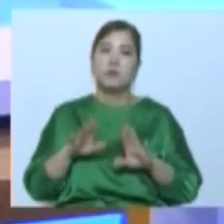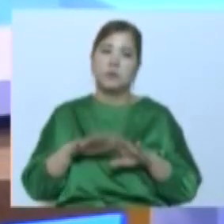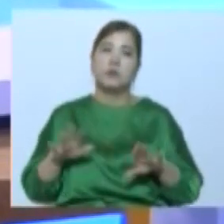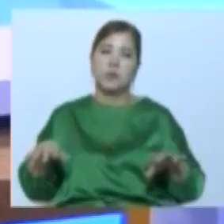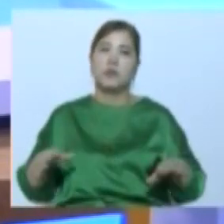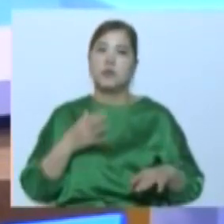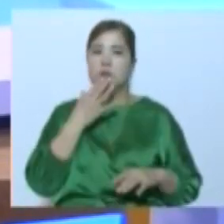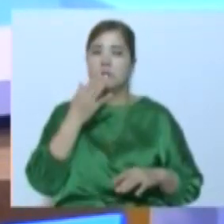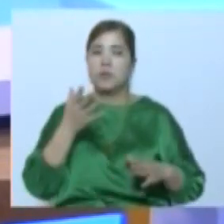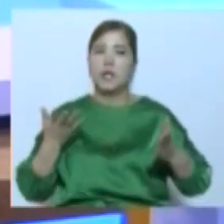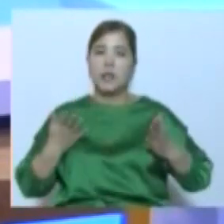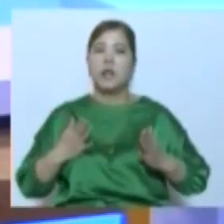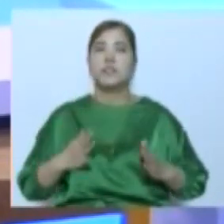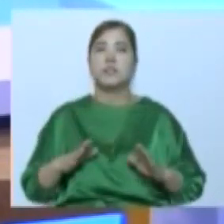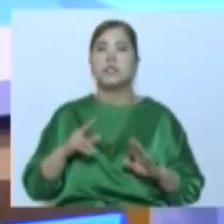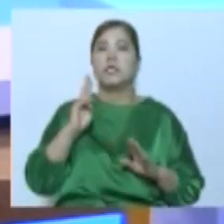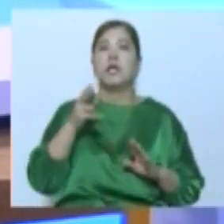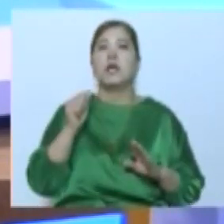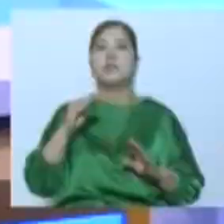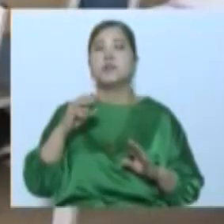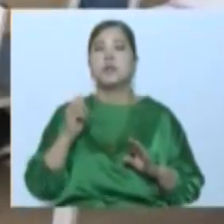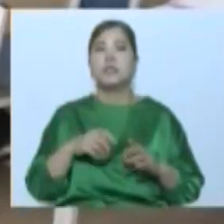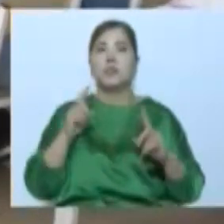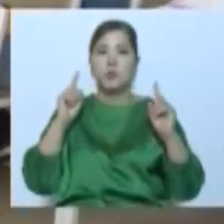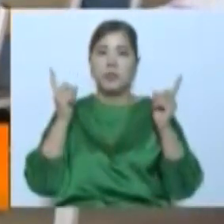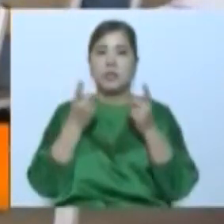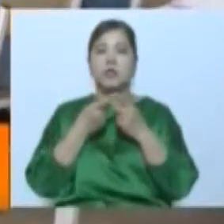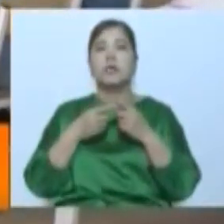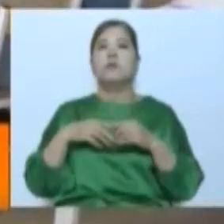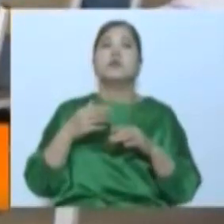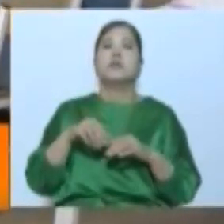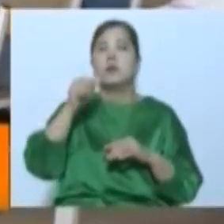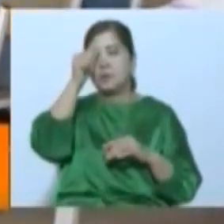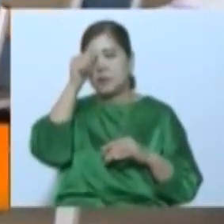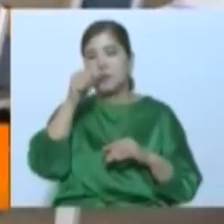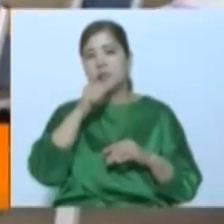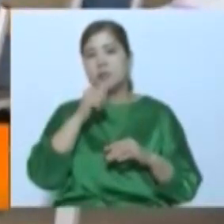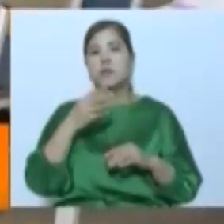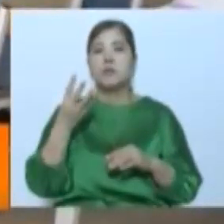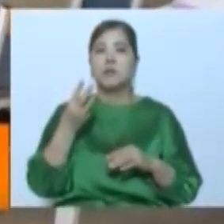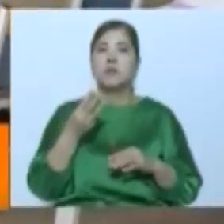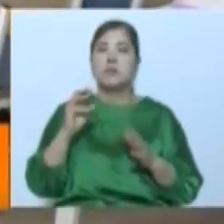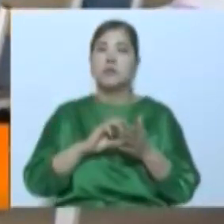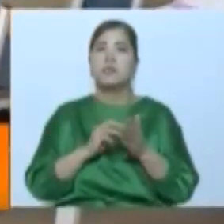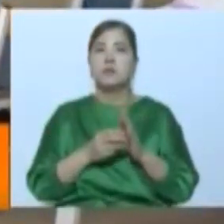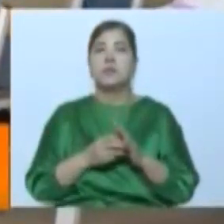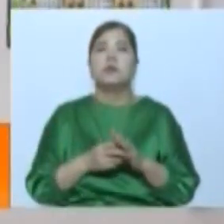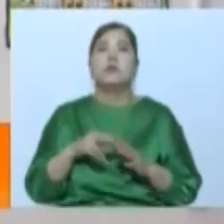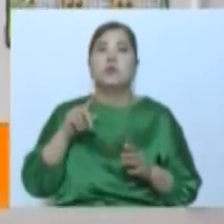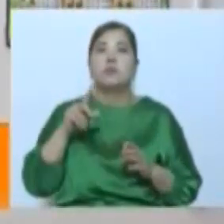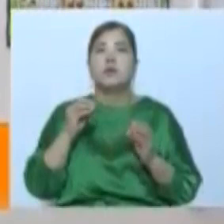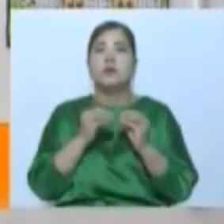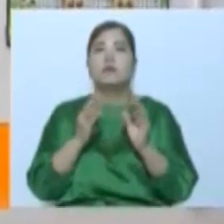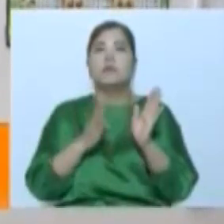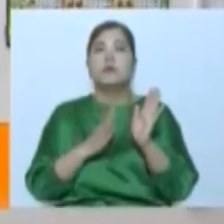в традиционных вышитых кажи и тюбетейка вот уже месяц как третьеклассники школы гимназии номер 19 сменили